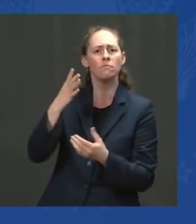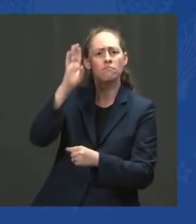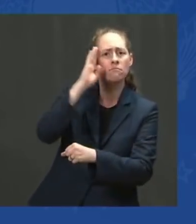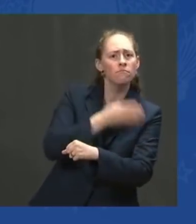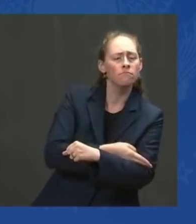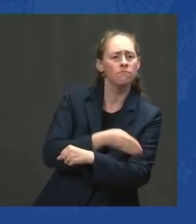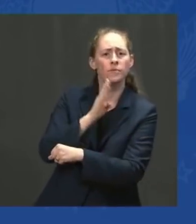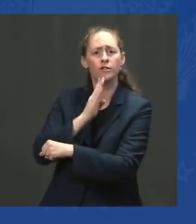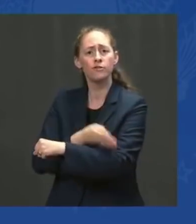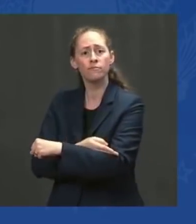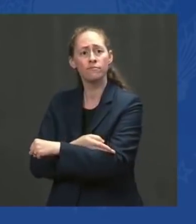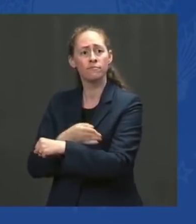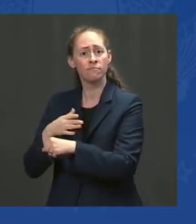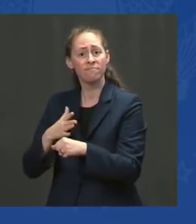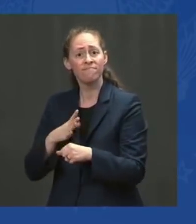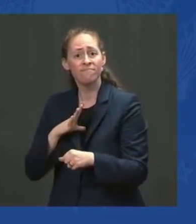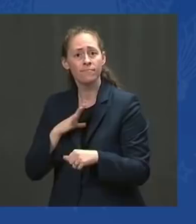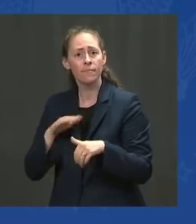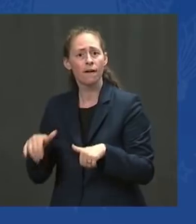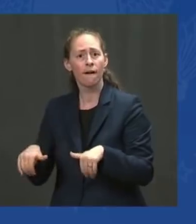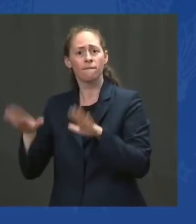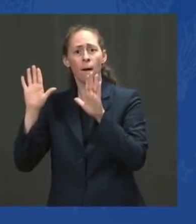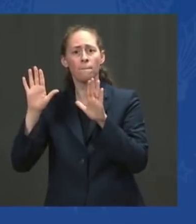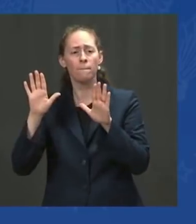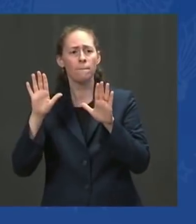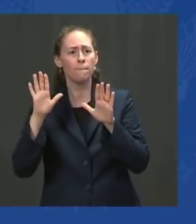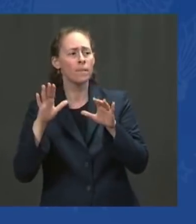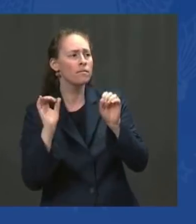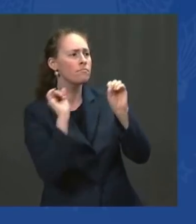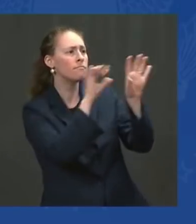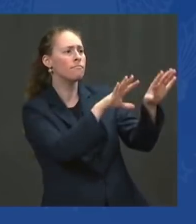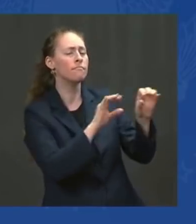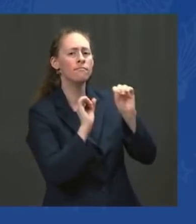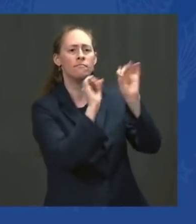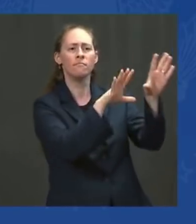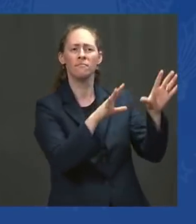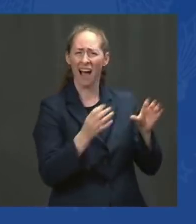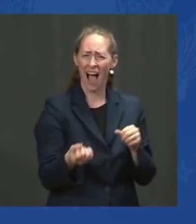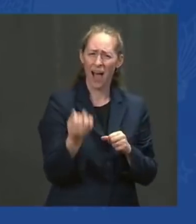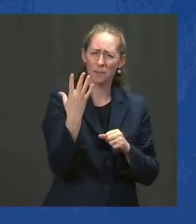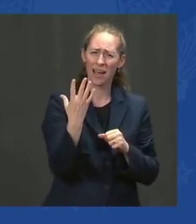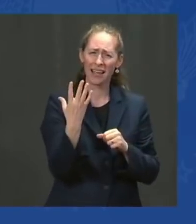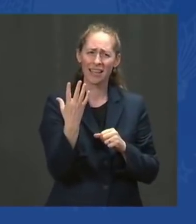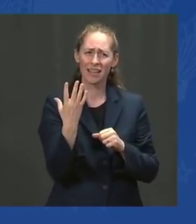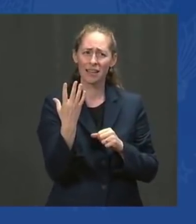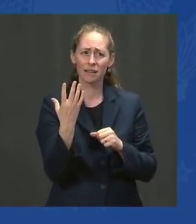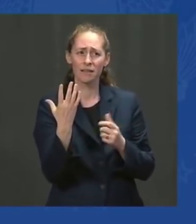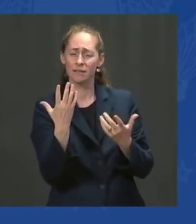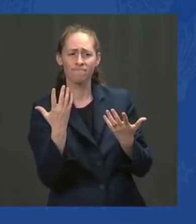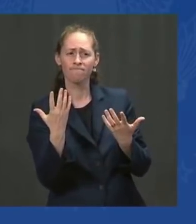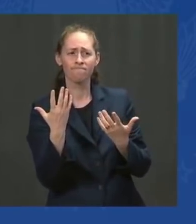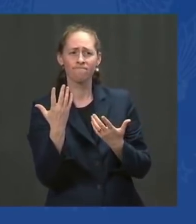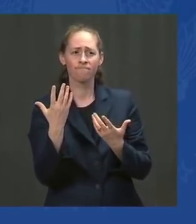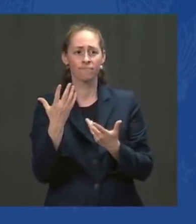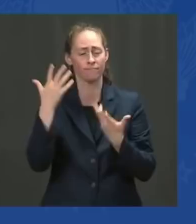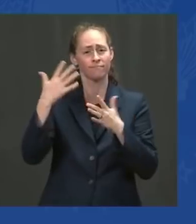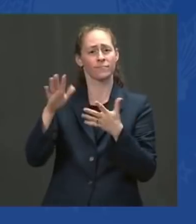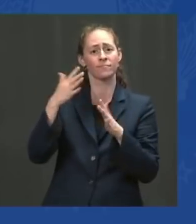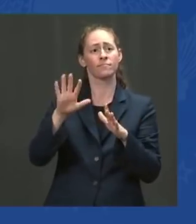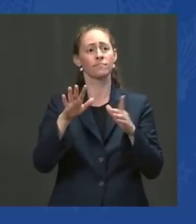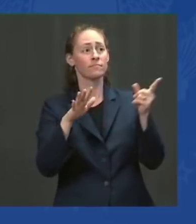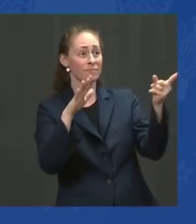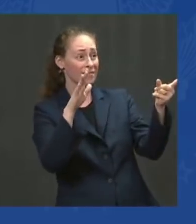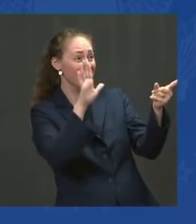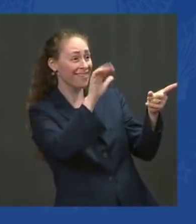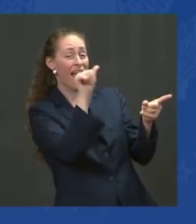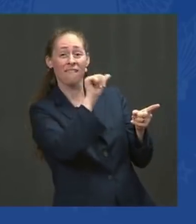喀布尔发生的事情确实是美国的耻辱啊，这证明你在和北约盟国在阿富